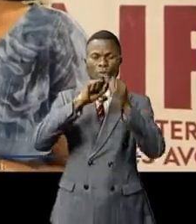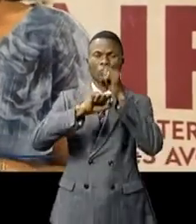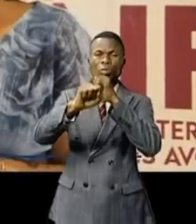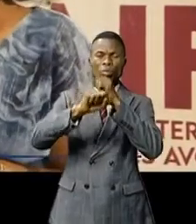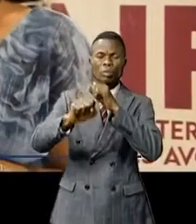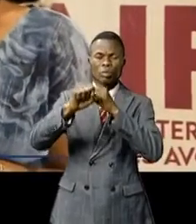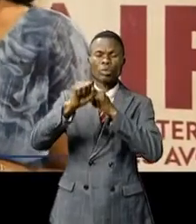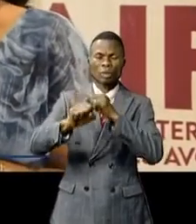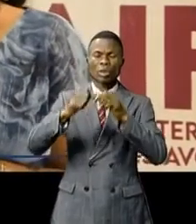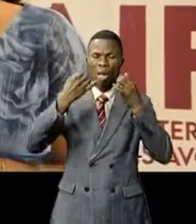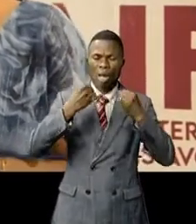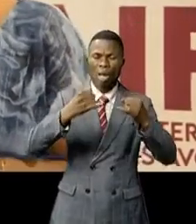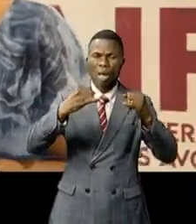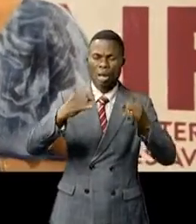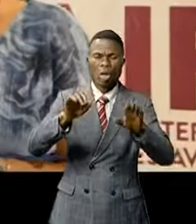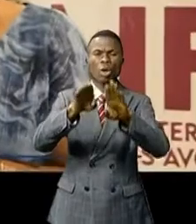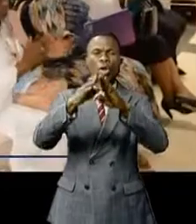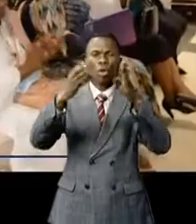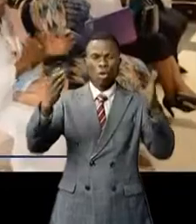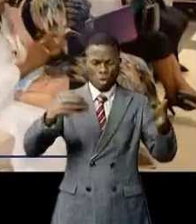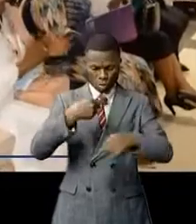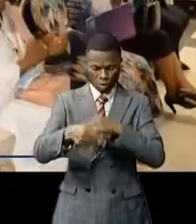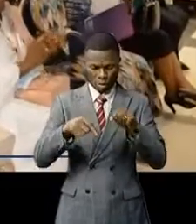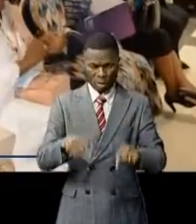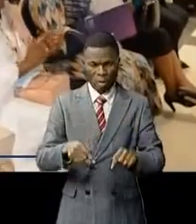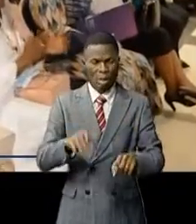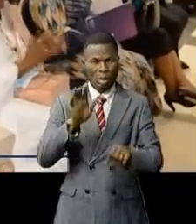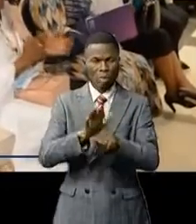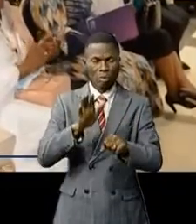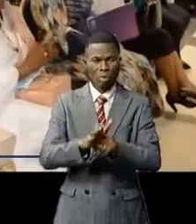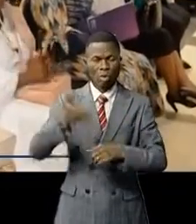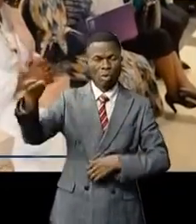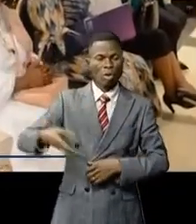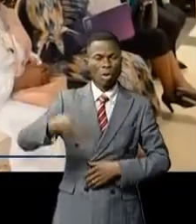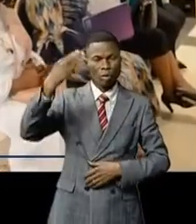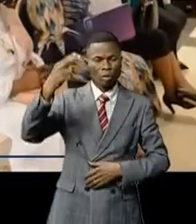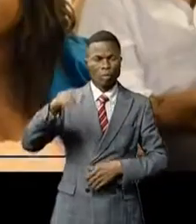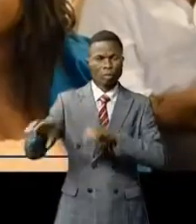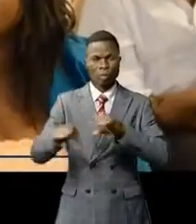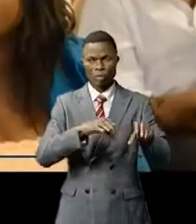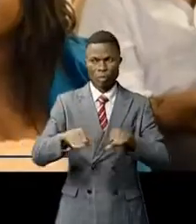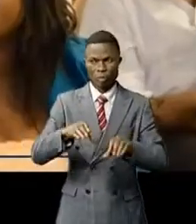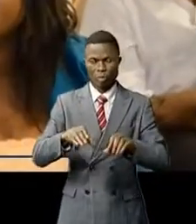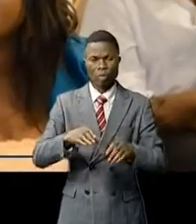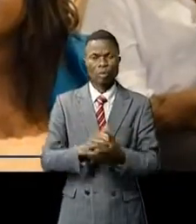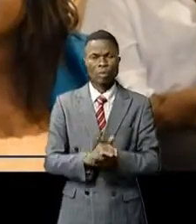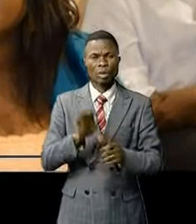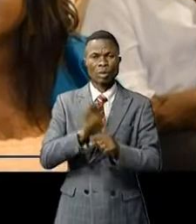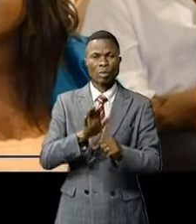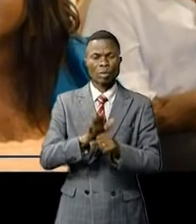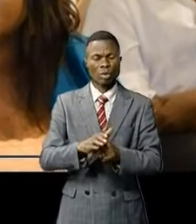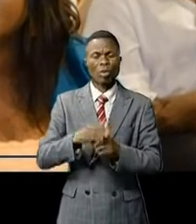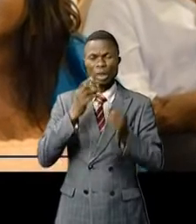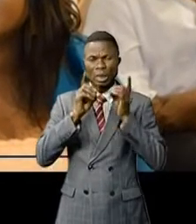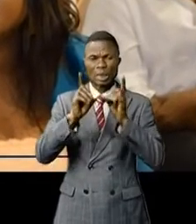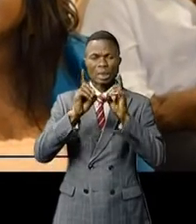de sensibilisation ouverte. En présence de plusieurs invités de marque, la cérémonie a été ponctuée par plusieurs allocutions,